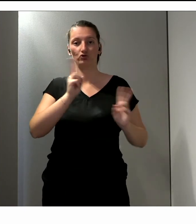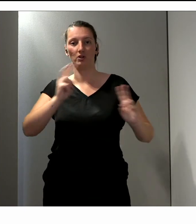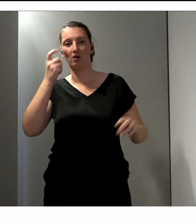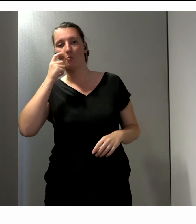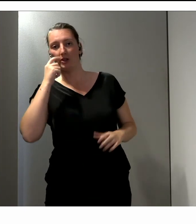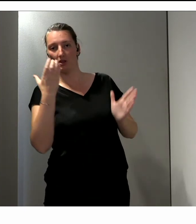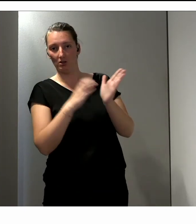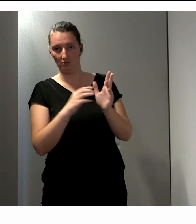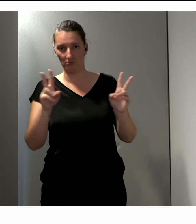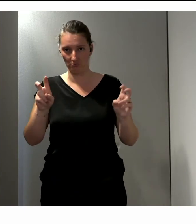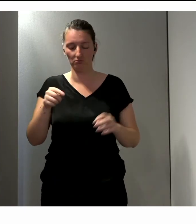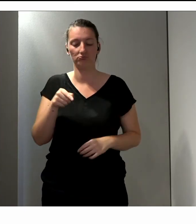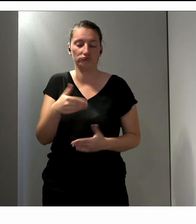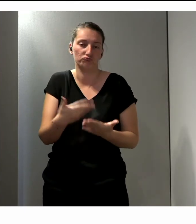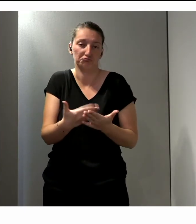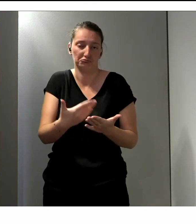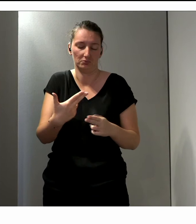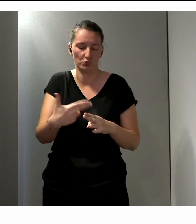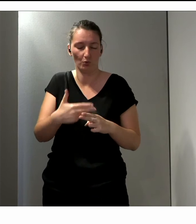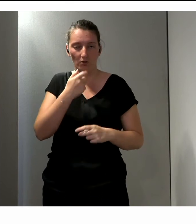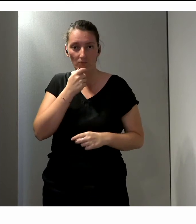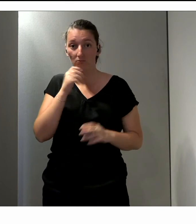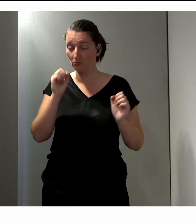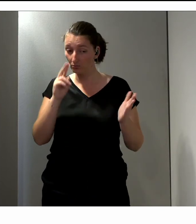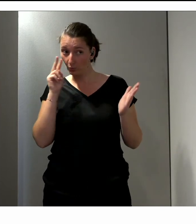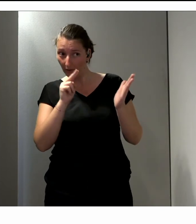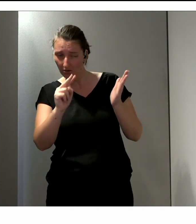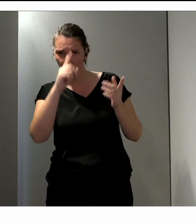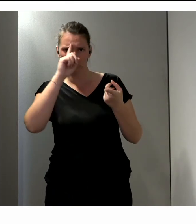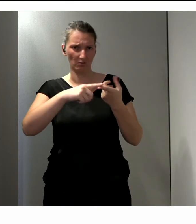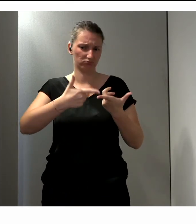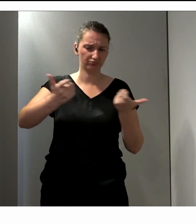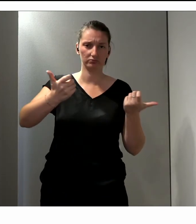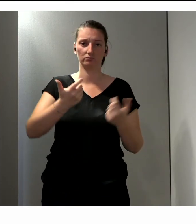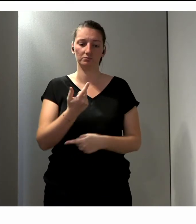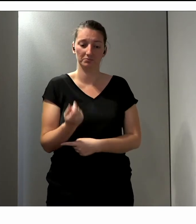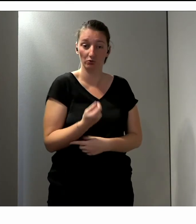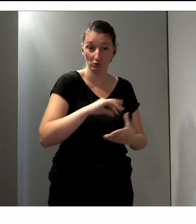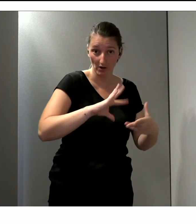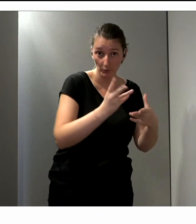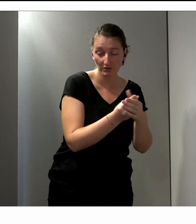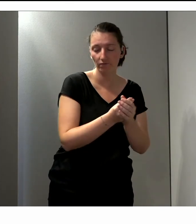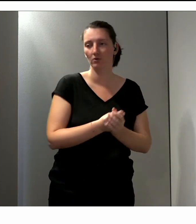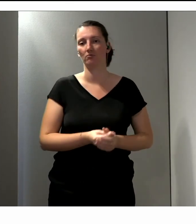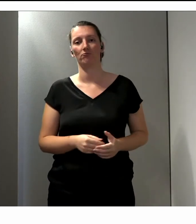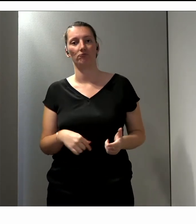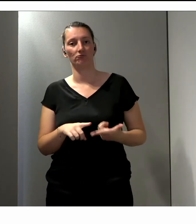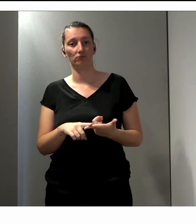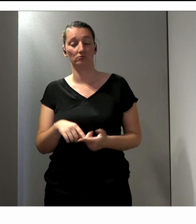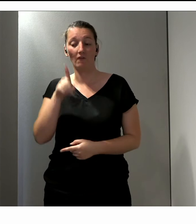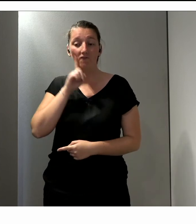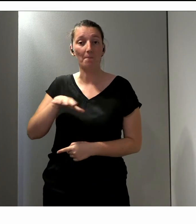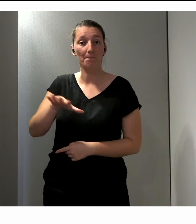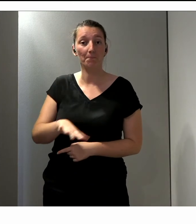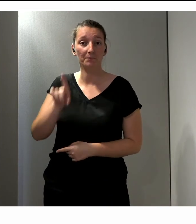Comment, observations générales sur différents sujets tels que l'éducation inclusive, sur les droits des femmes